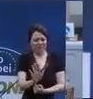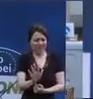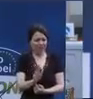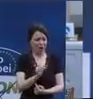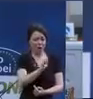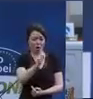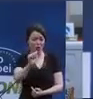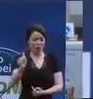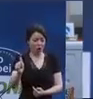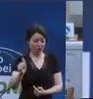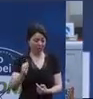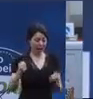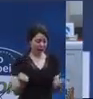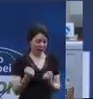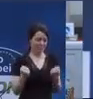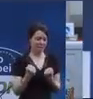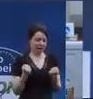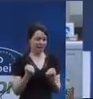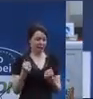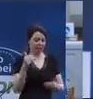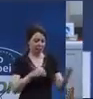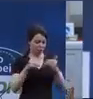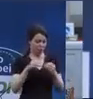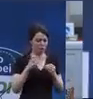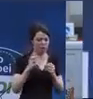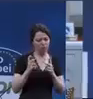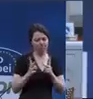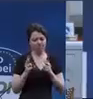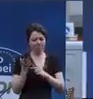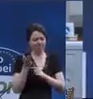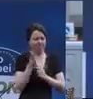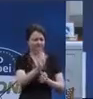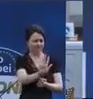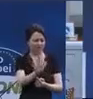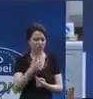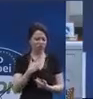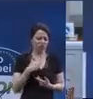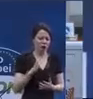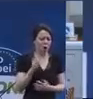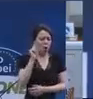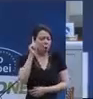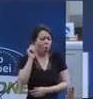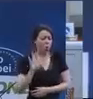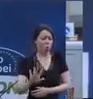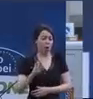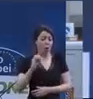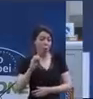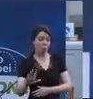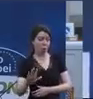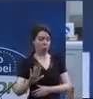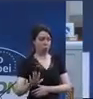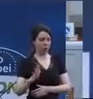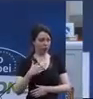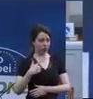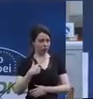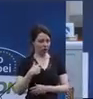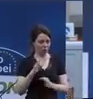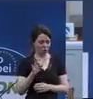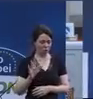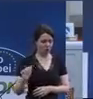singola tappa di questa campagna le tracce della straordinaria cultura che si rispecchia nell'Europa e la